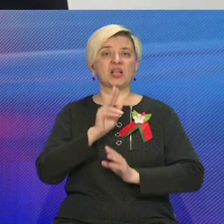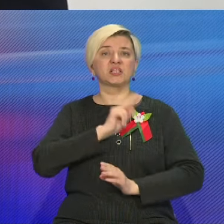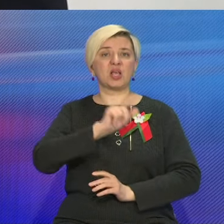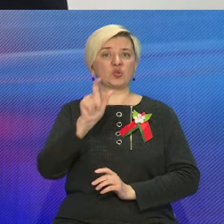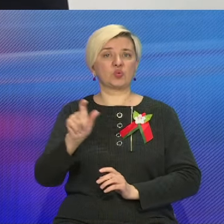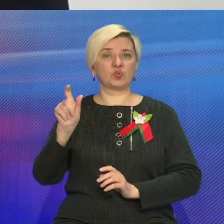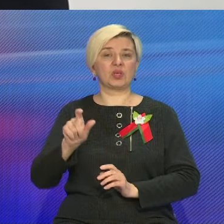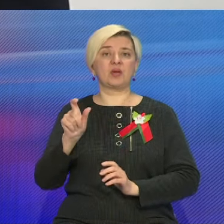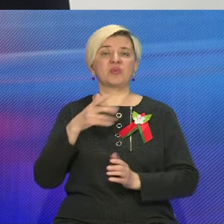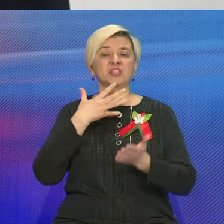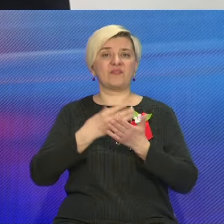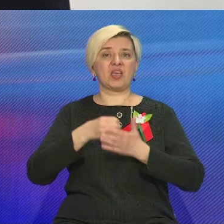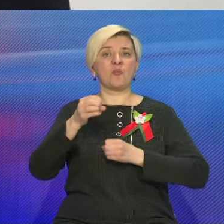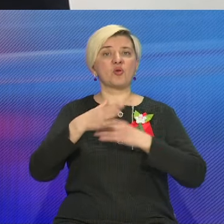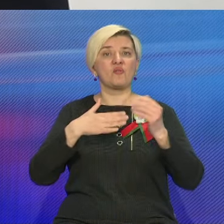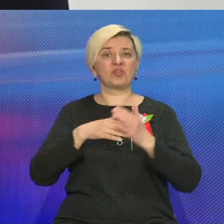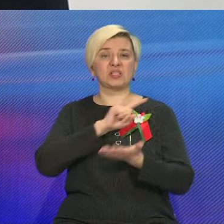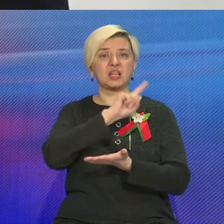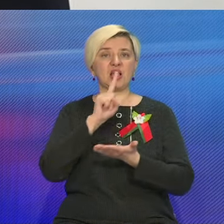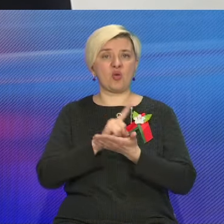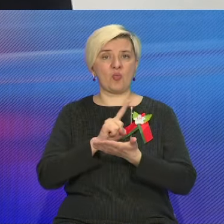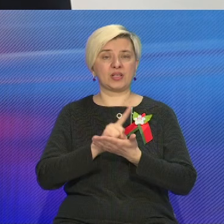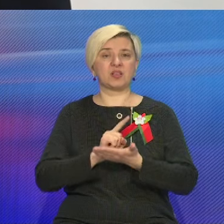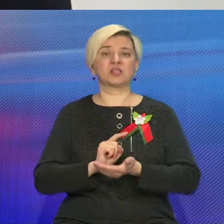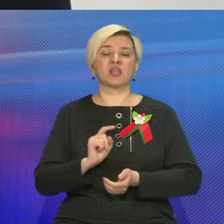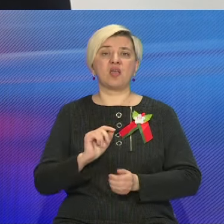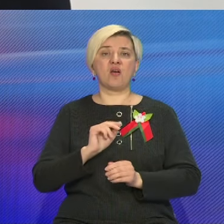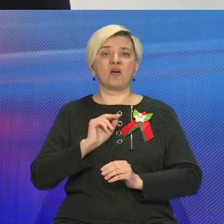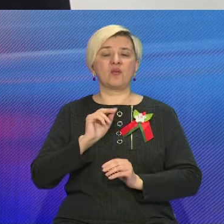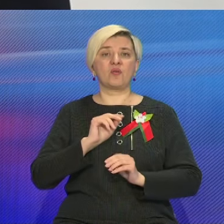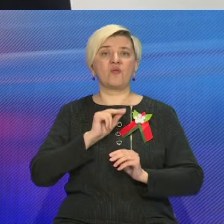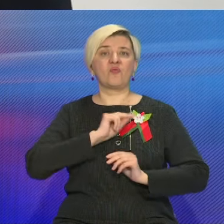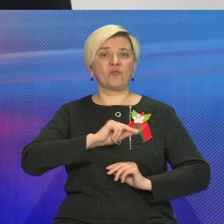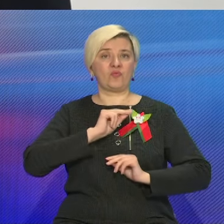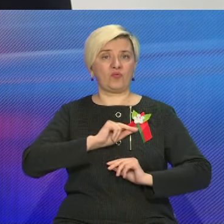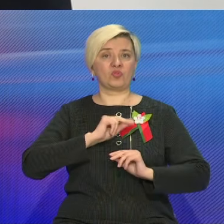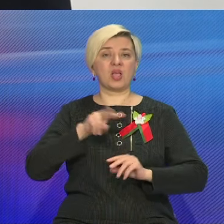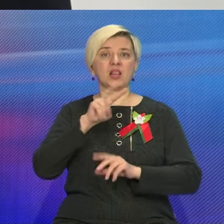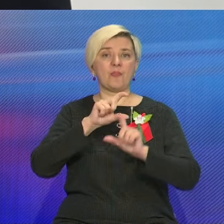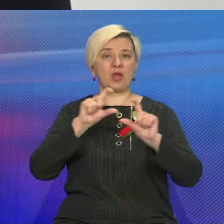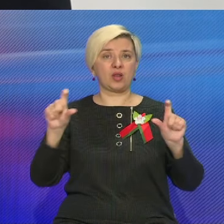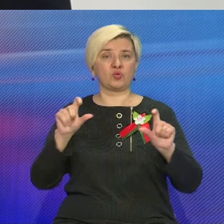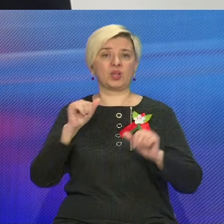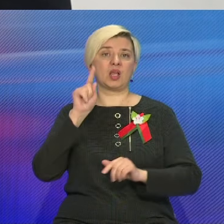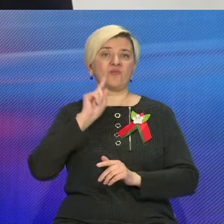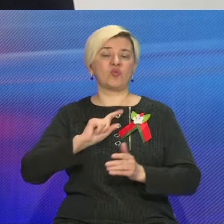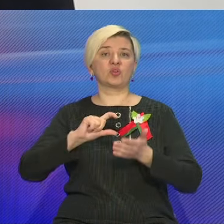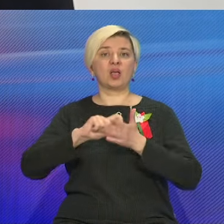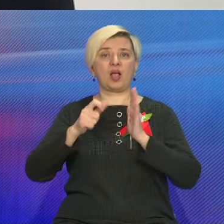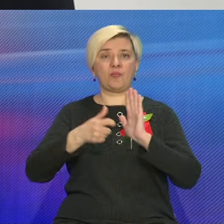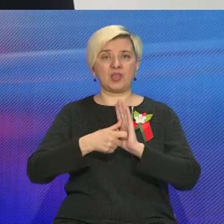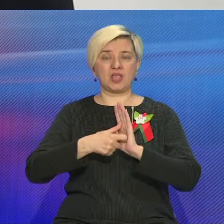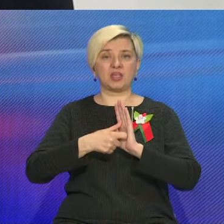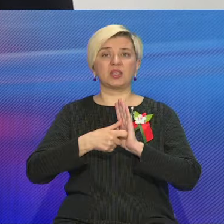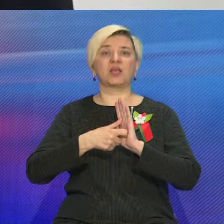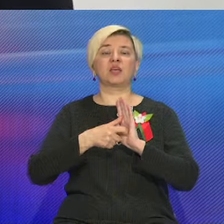и работниками своих профессиональных обязанностей. Функциональные лаборатории и комфортные рабочие кабинеты